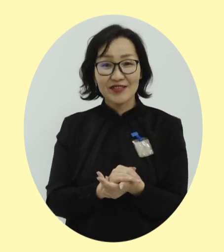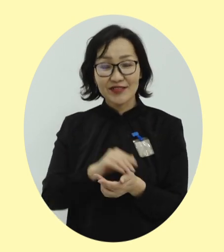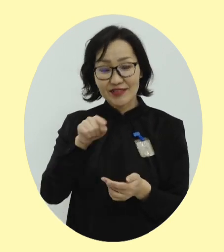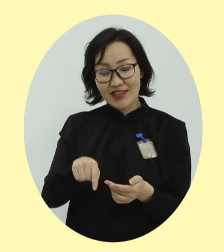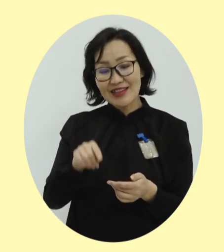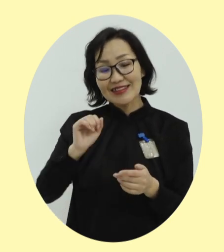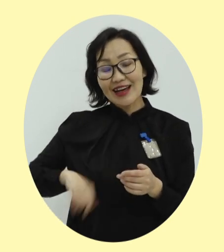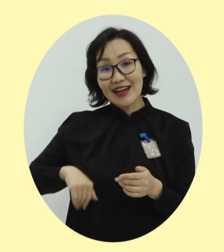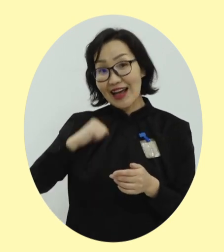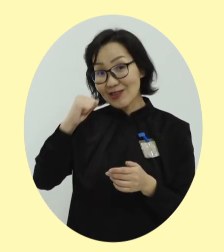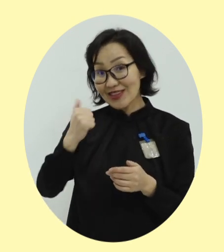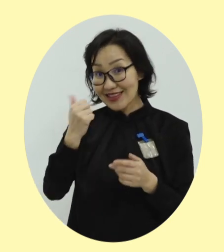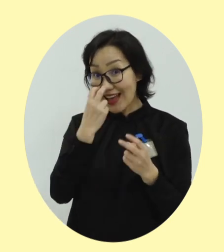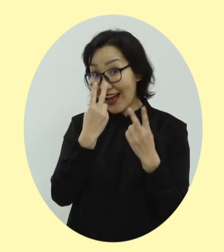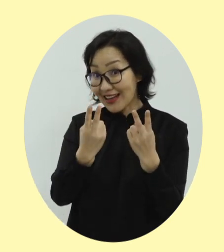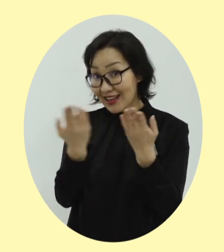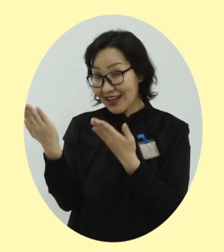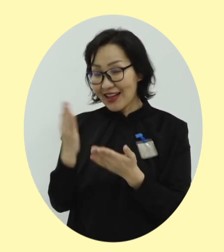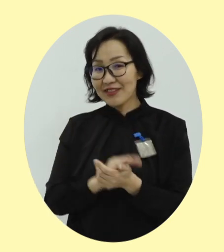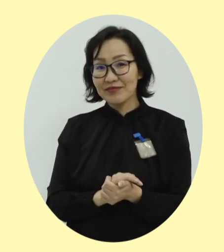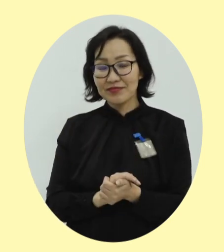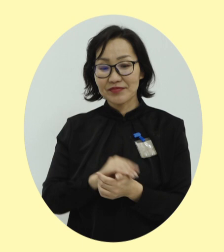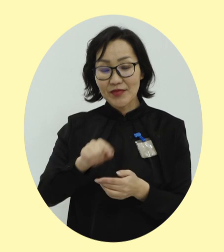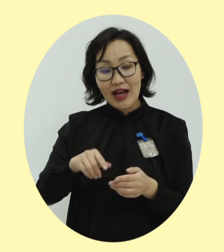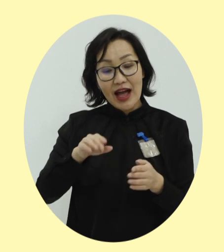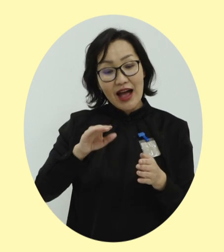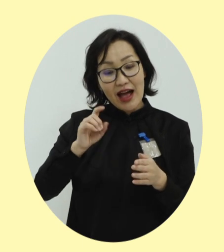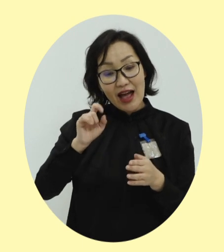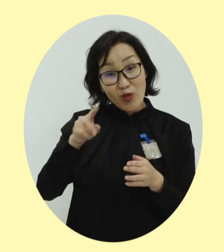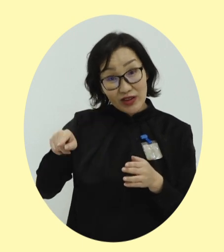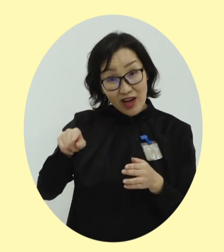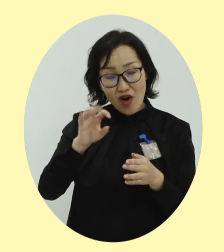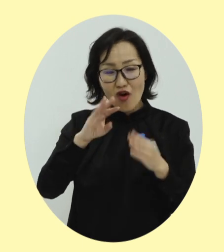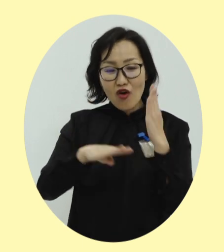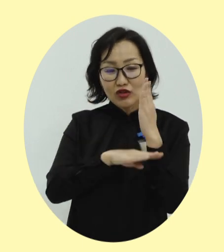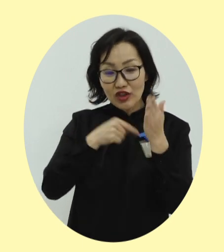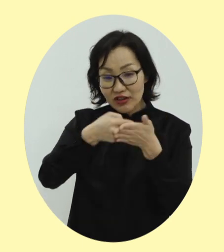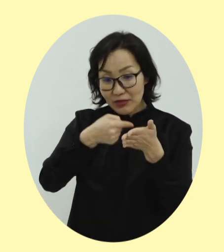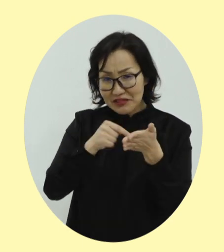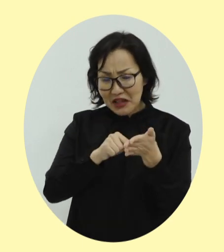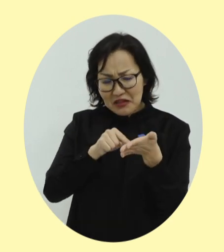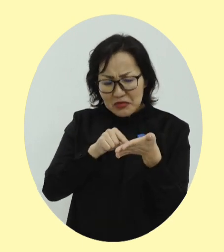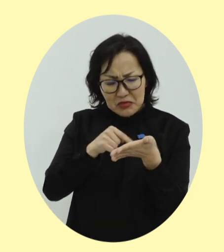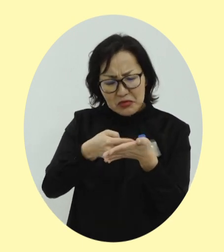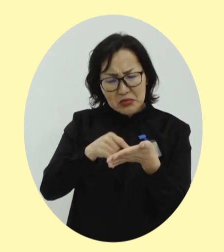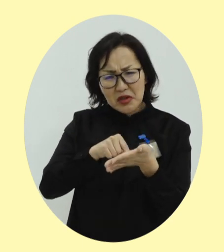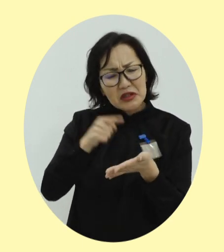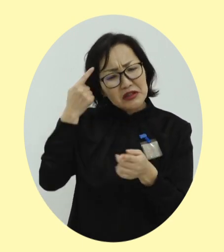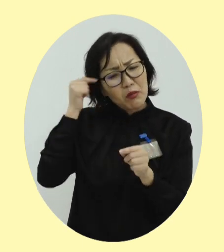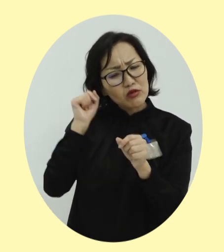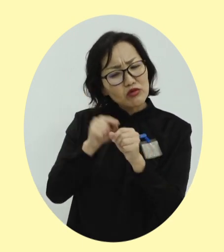За, дараагийн асуултыг сайн хараарай. Халиуна өдрийн тэмдэглэлээ ямар зорилгоор бичсэн байна вэ?